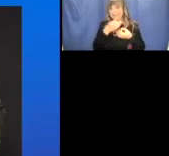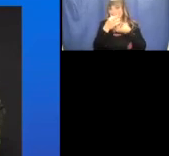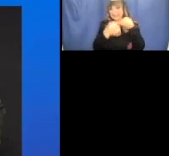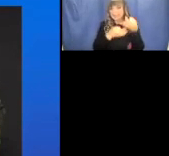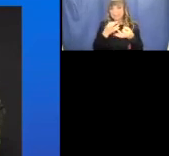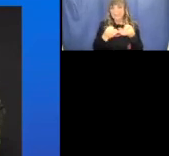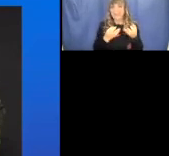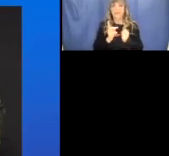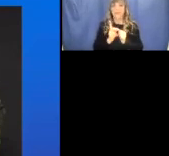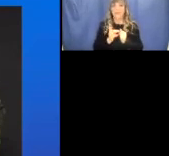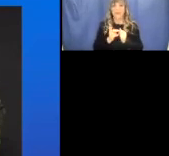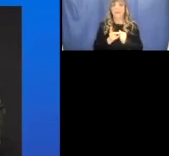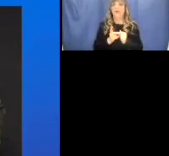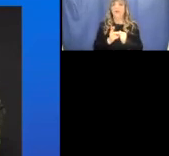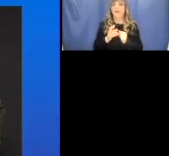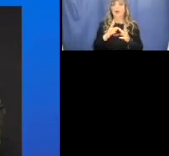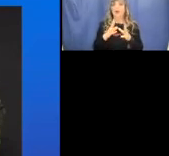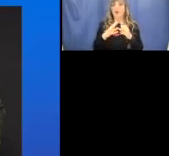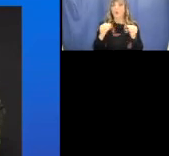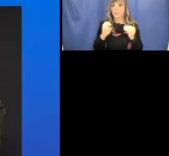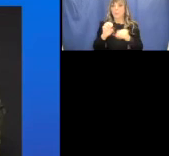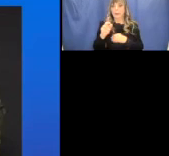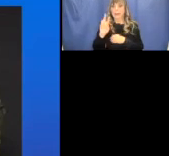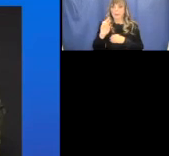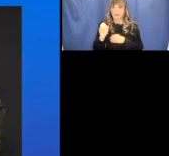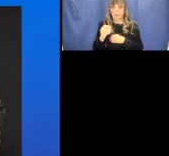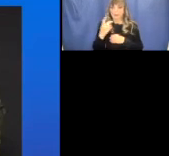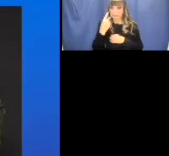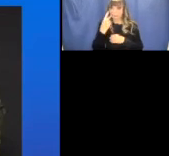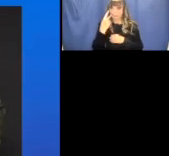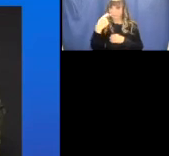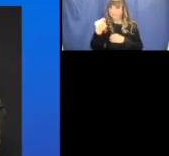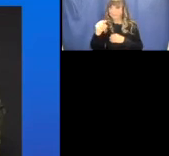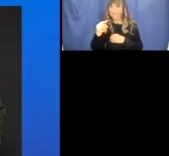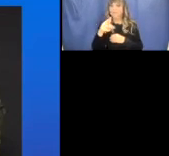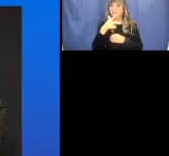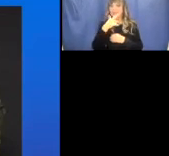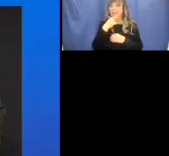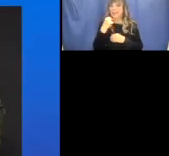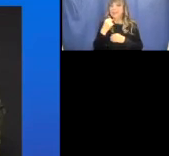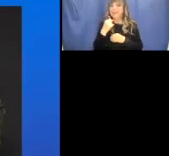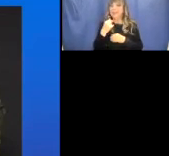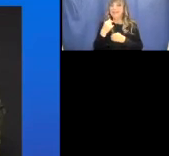appunto le combo idro come questi bei granati